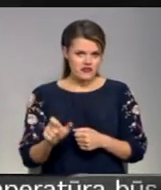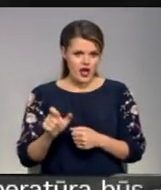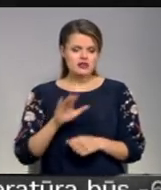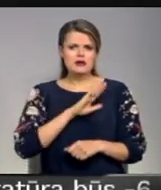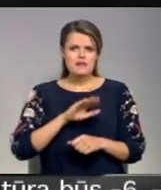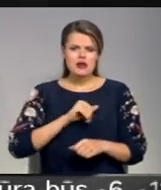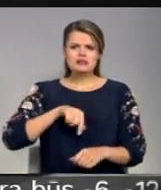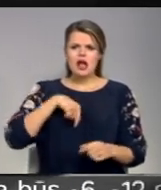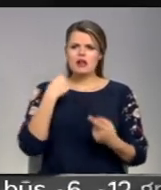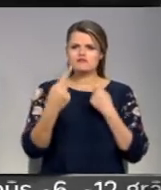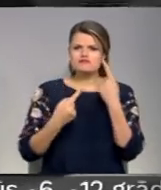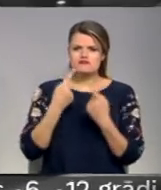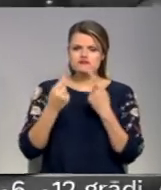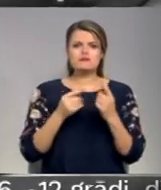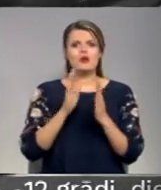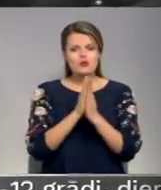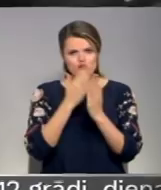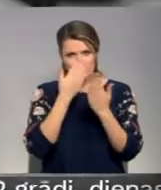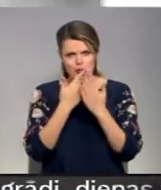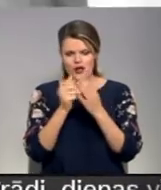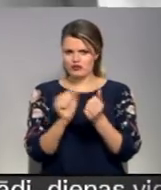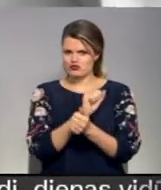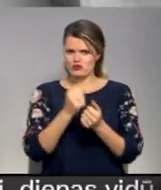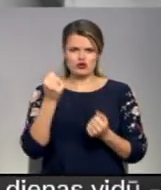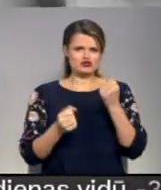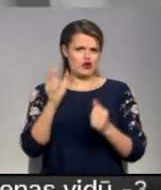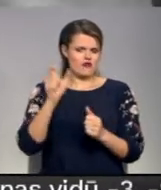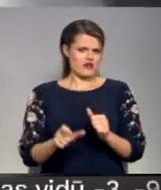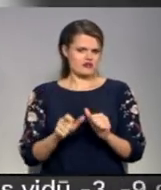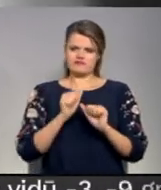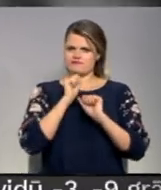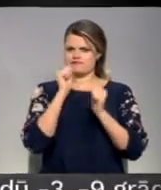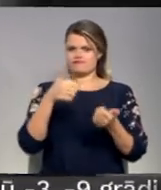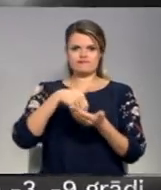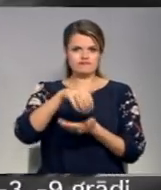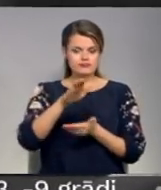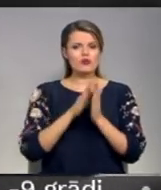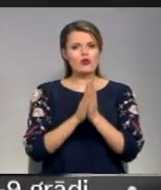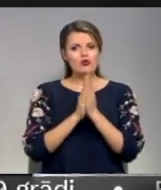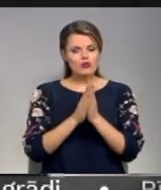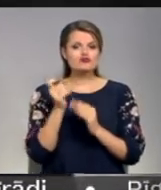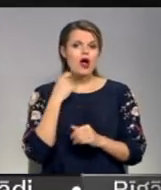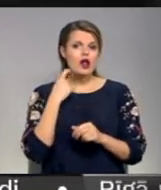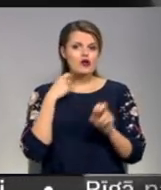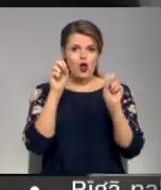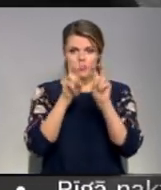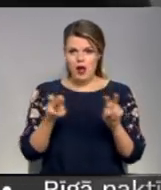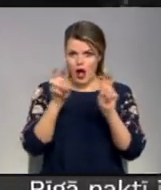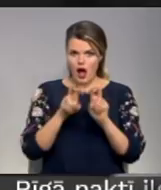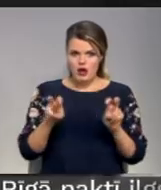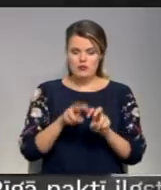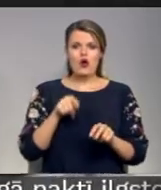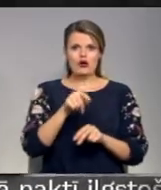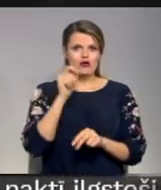Pēc ilgākas sarunas, lai uzrāda dokumentus, ko autovadītājs nespēja izdarīt, un aicinājumu veikt alkohola pārbaudi, viņš